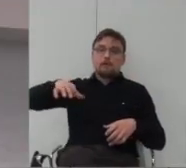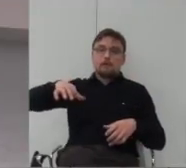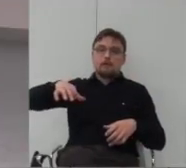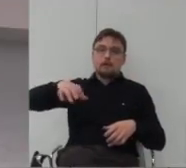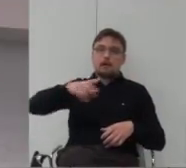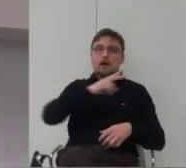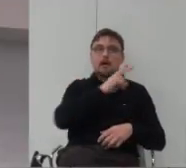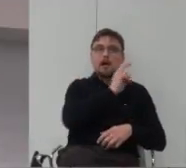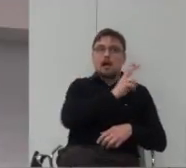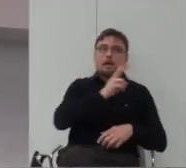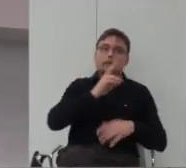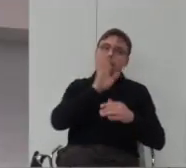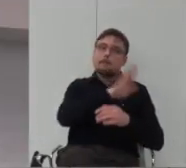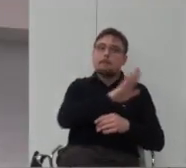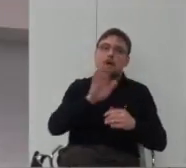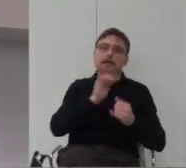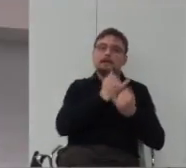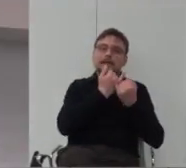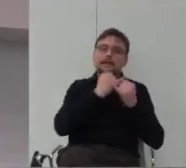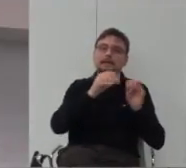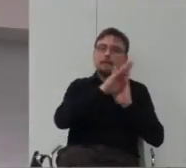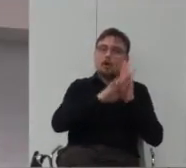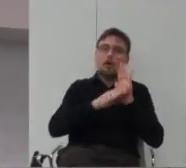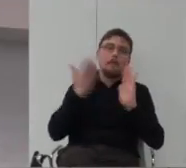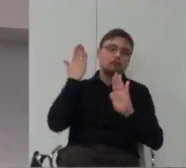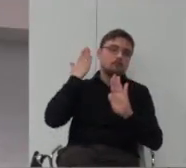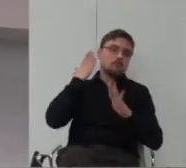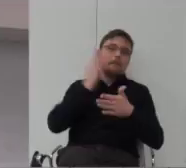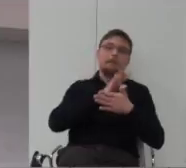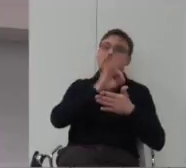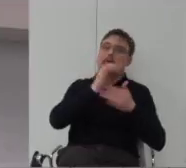tutaj też możemy zobaczyć, że te klastry mają troszeczkę